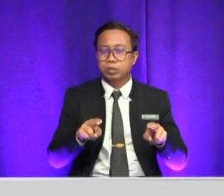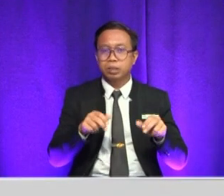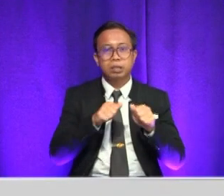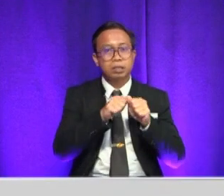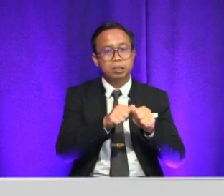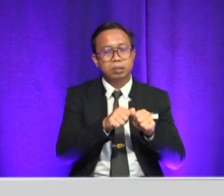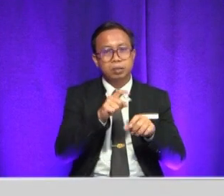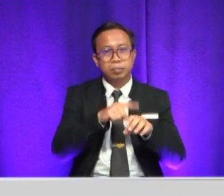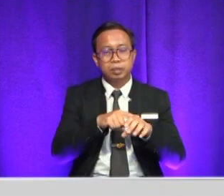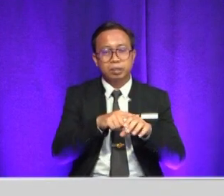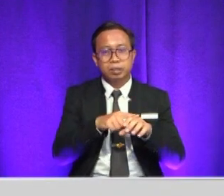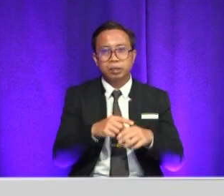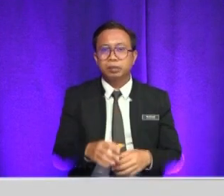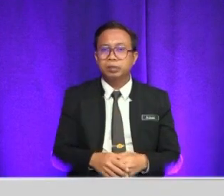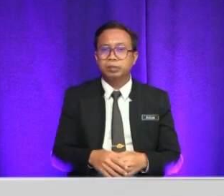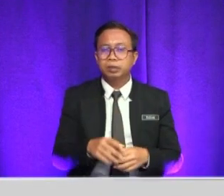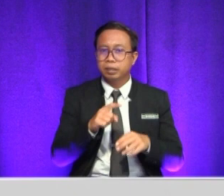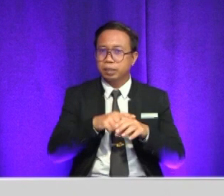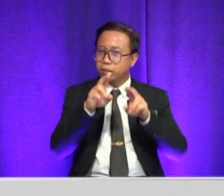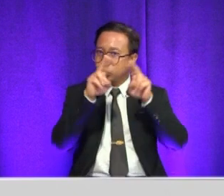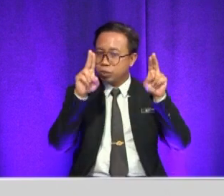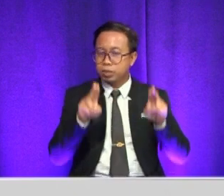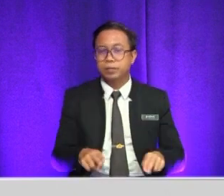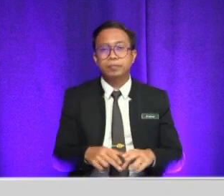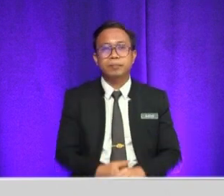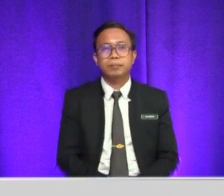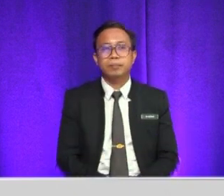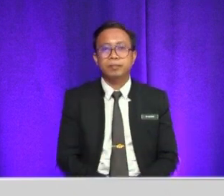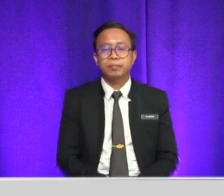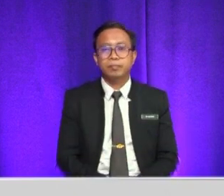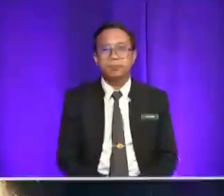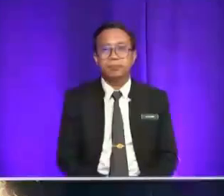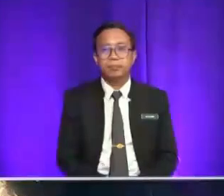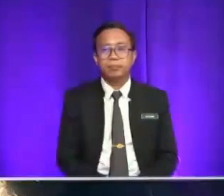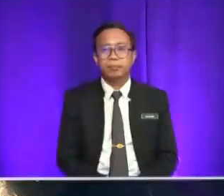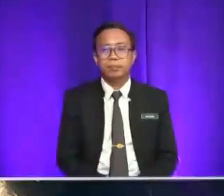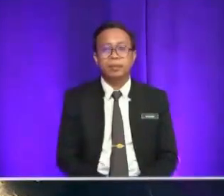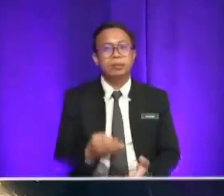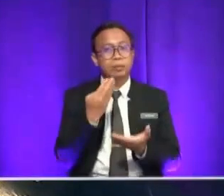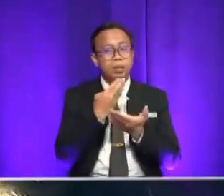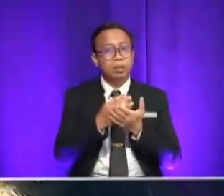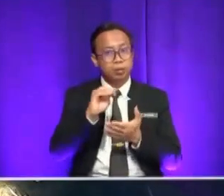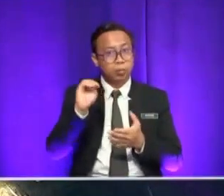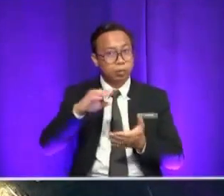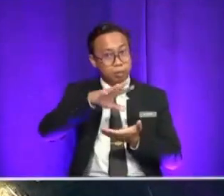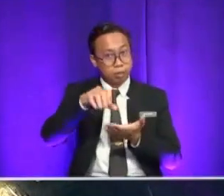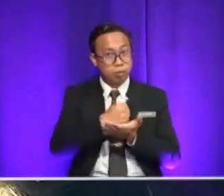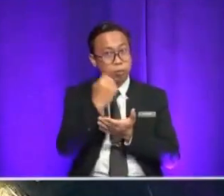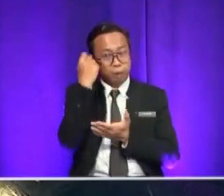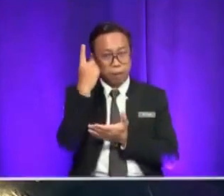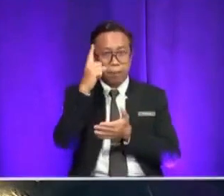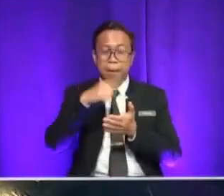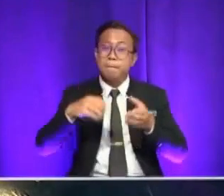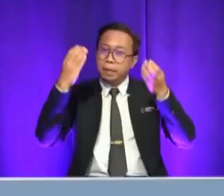bergantung kepada komponen yang diuji. Okey. Okey. Baik, murid-murid semua faham apa yang cikgu terangkan